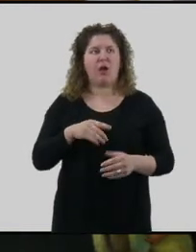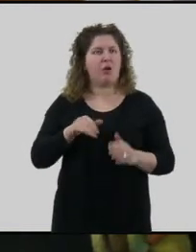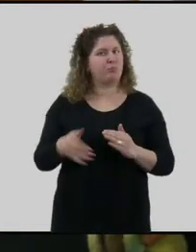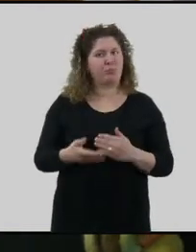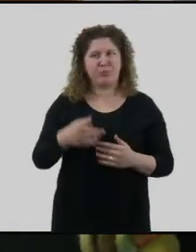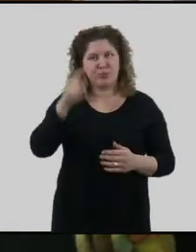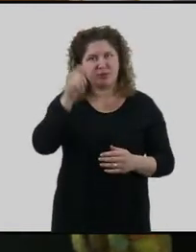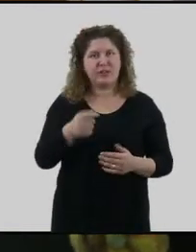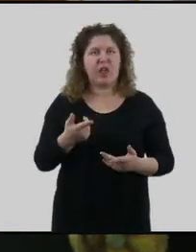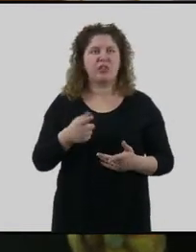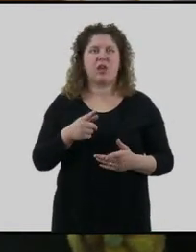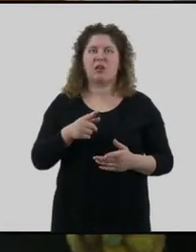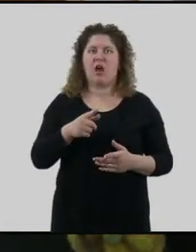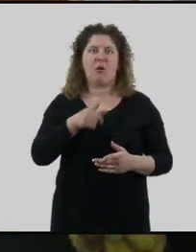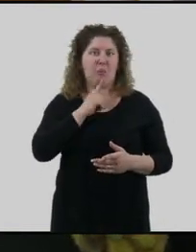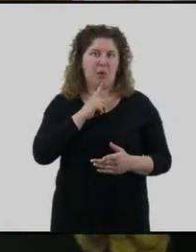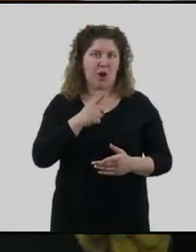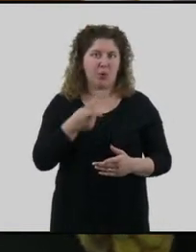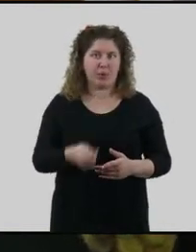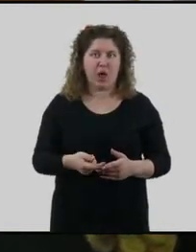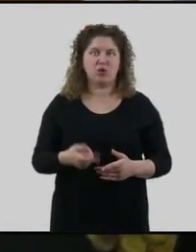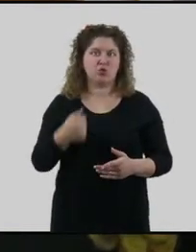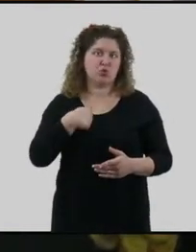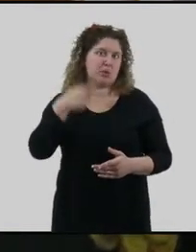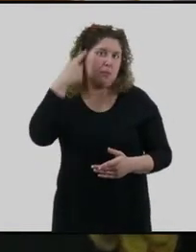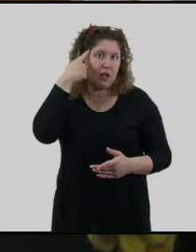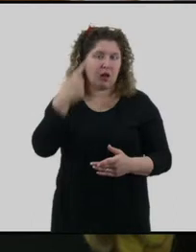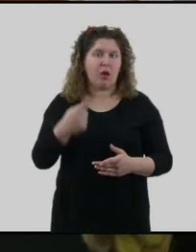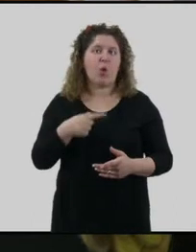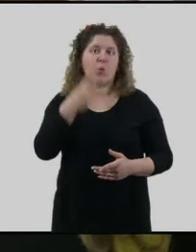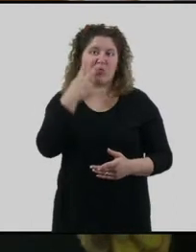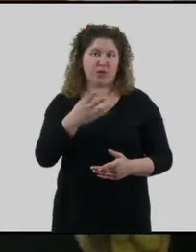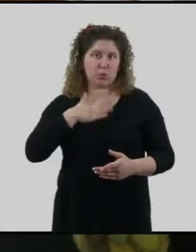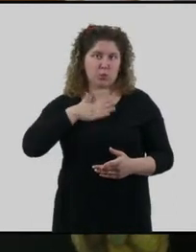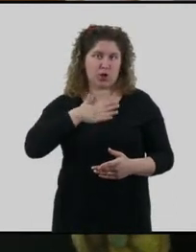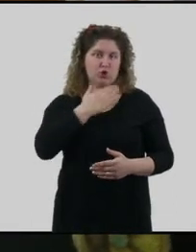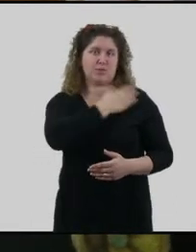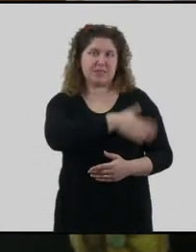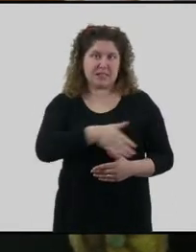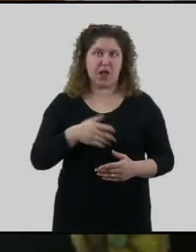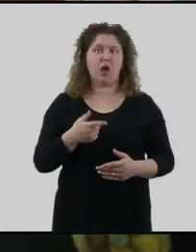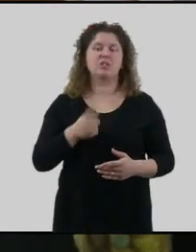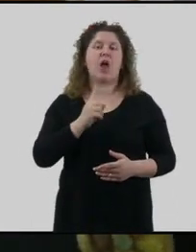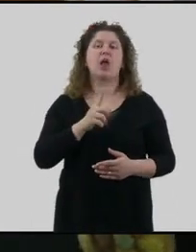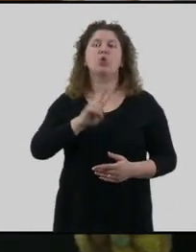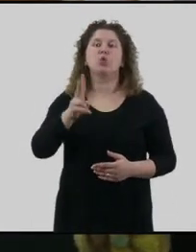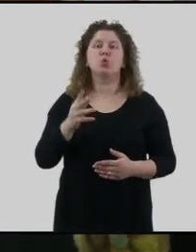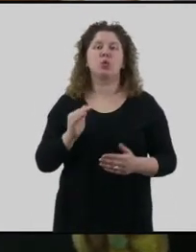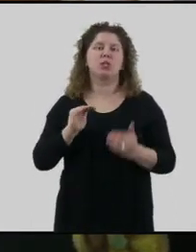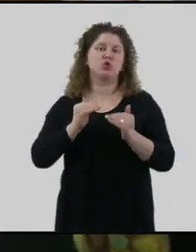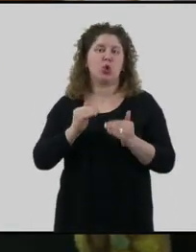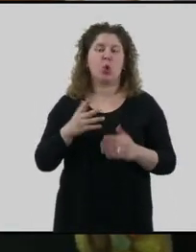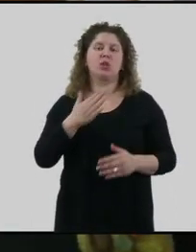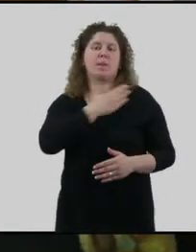podcijenjena i potplaćena što se mene osobno tiče, u vidu je i što se tiče našeg ministarstva i drugih